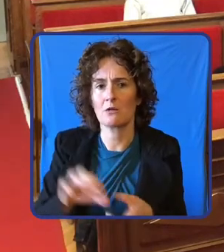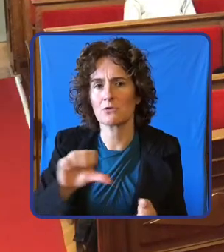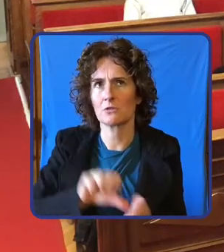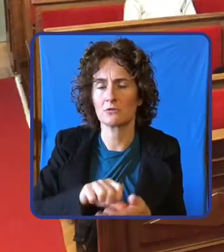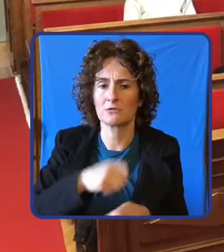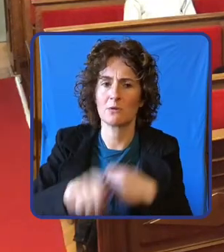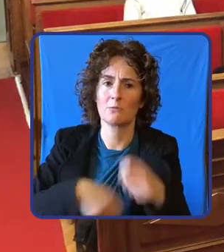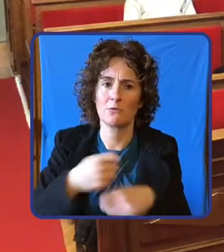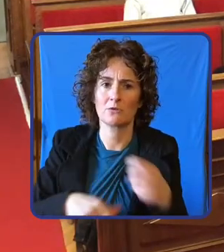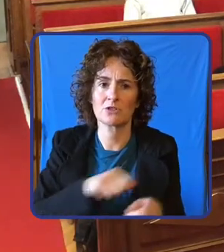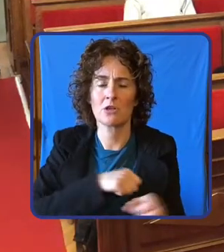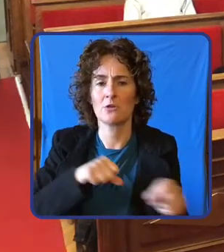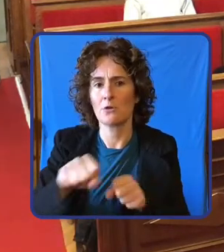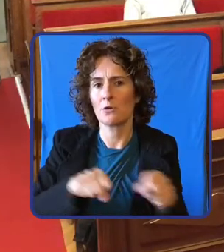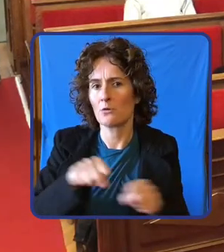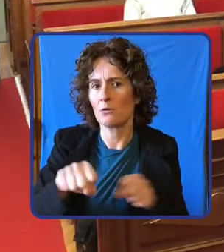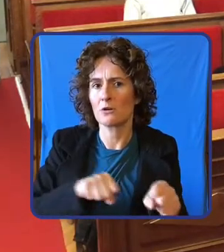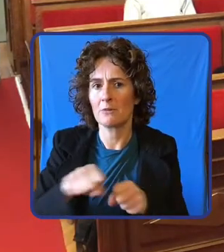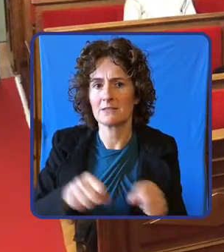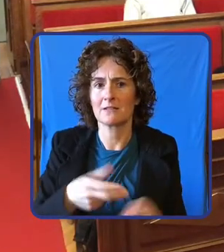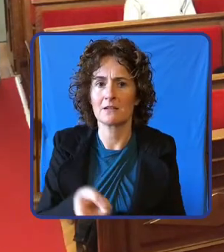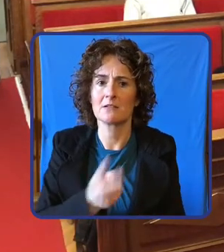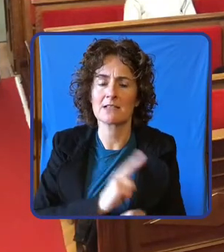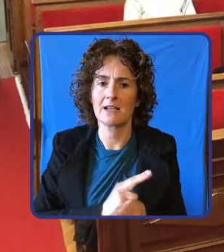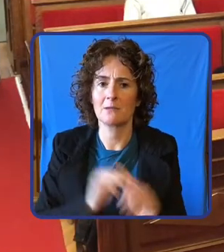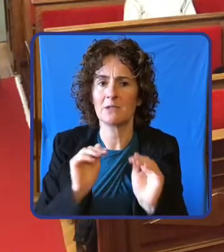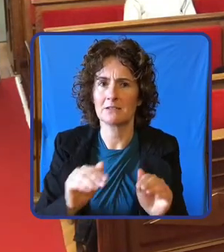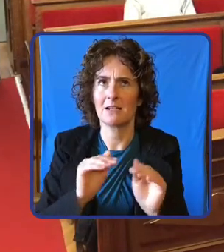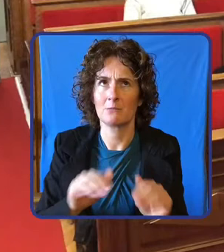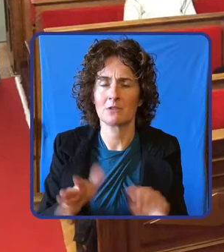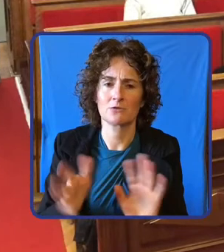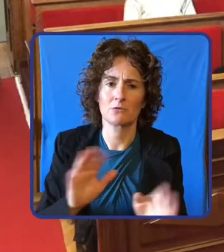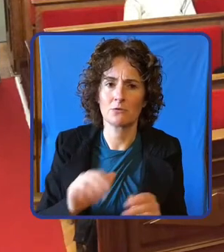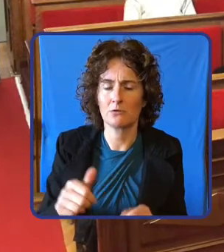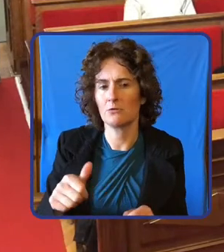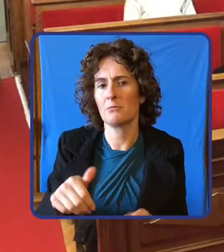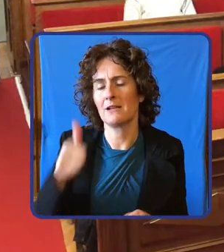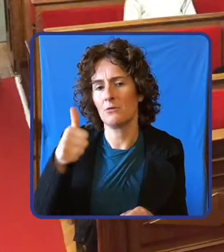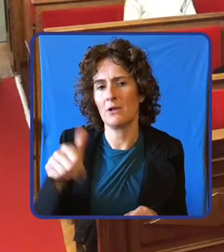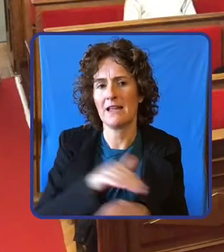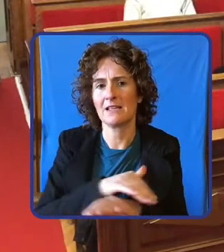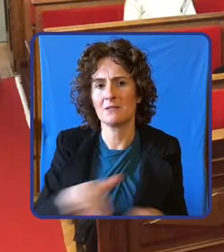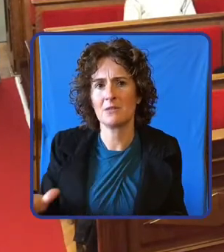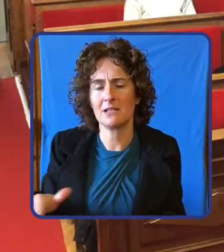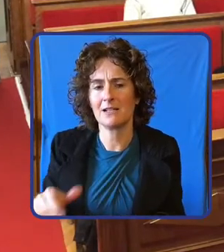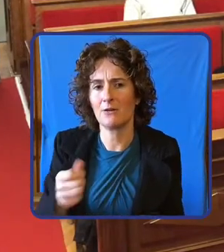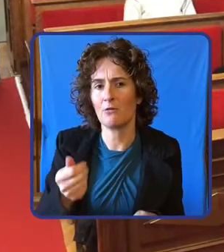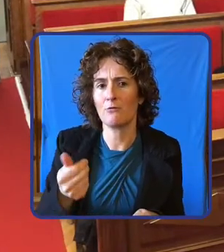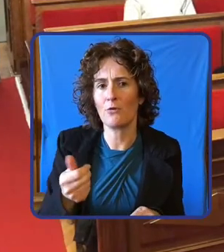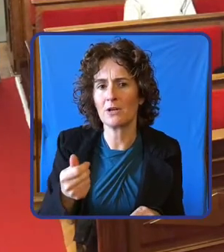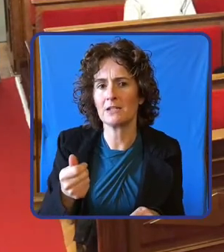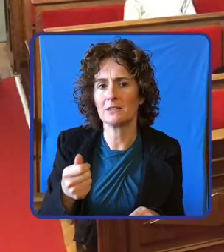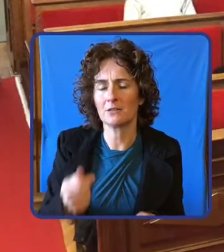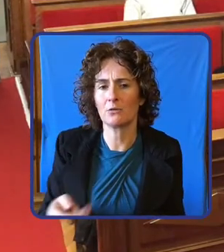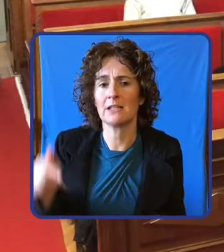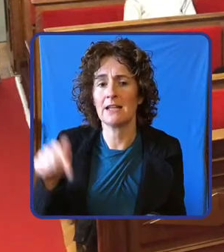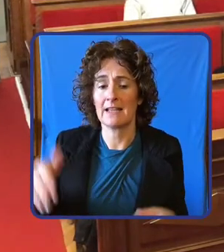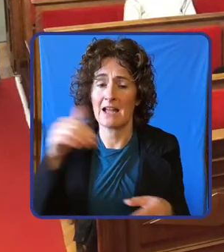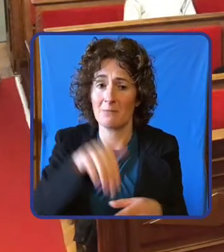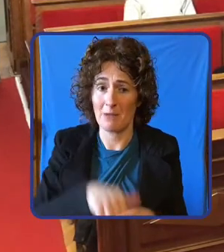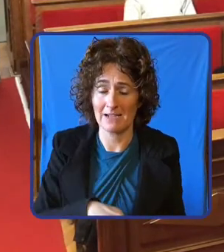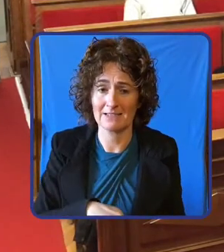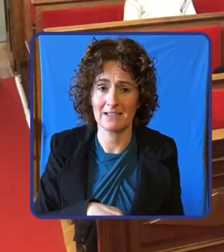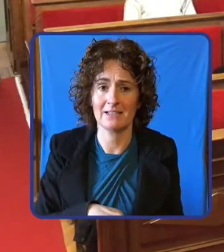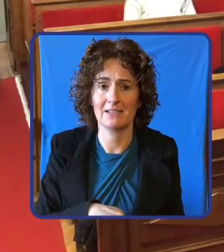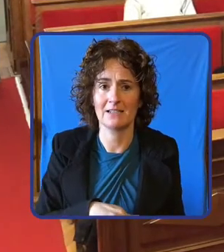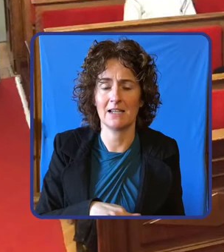működtetéséhez az önkormányzatnak az állami támogatásokon felül mintegy 1 milliárd forint önerőt kell hozzátennie. Ugye hasonló számot láthatunk a városüzemeltetés esetében, és